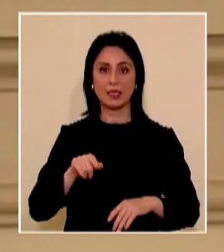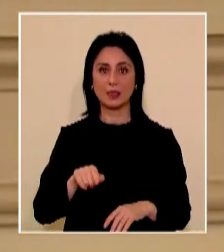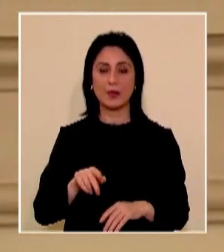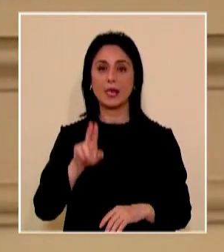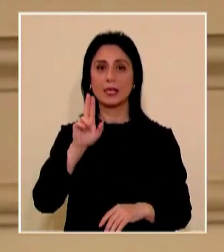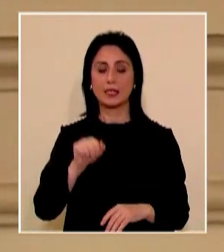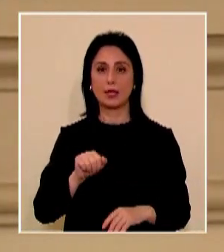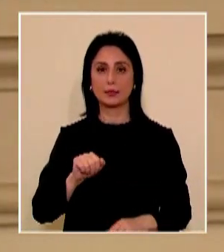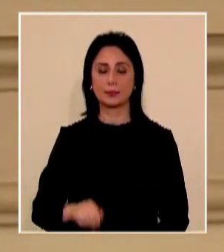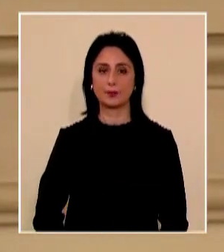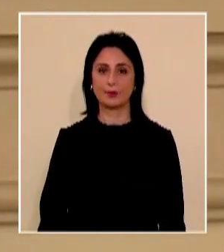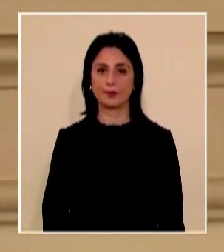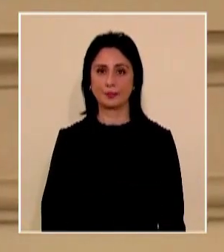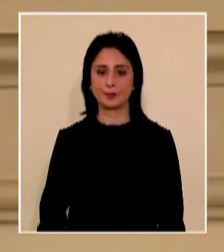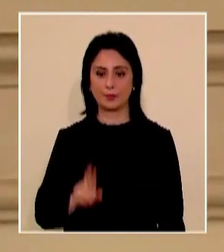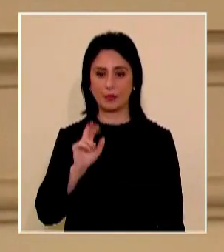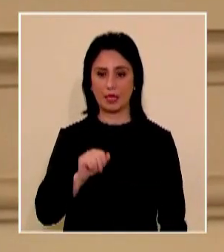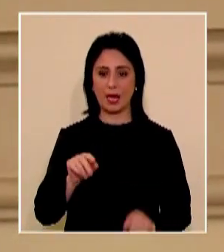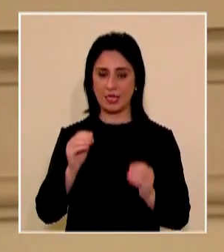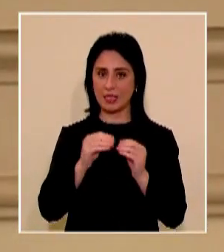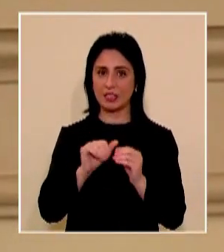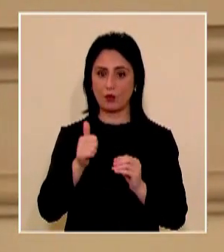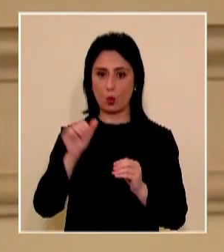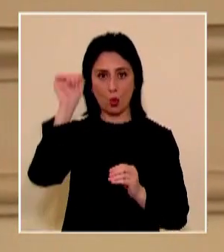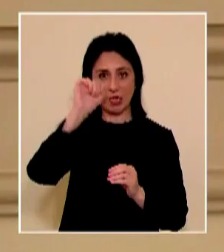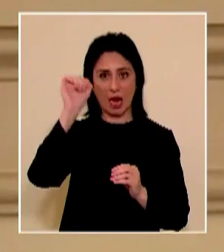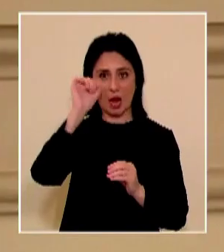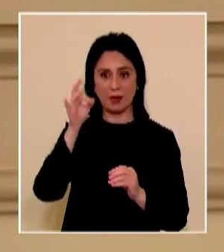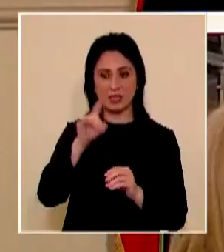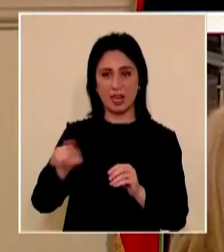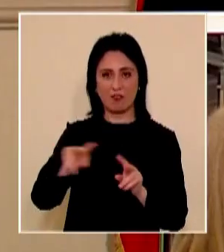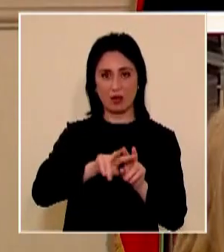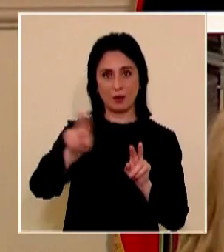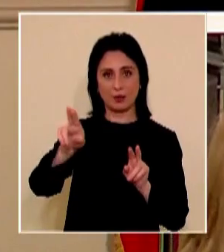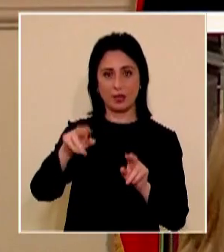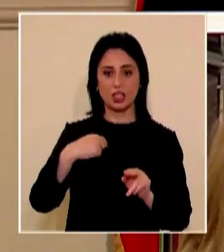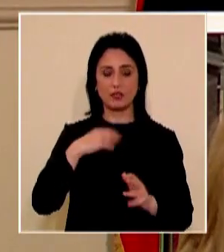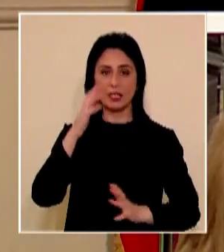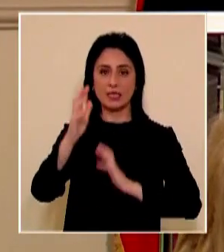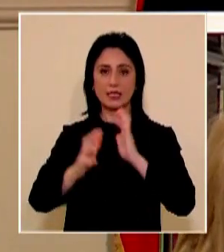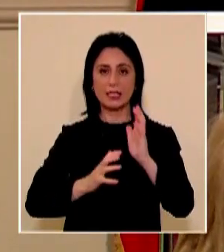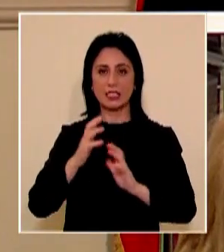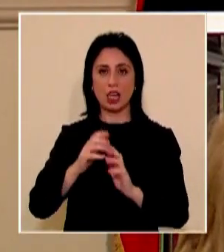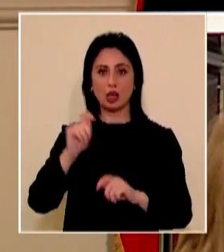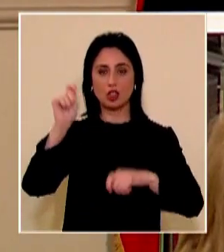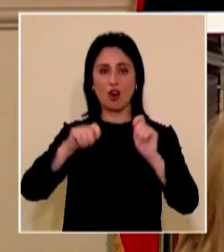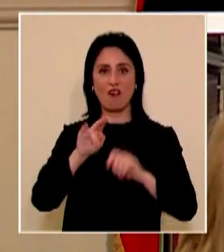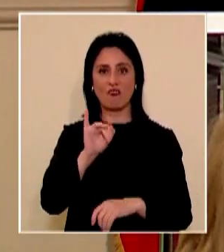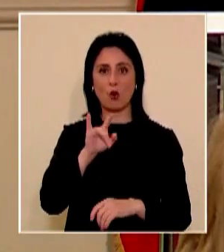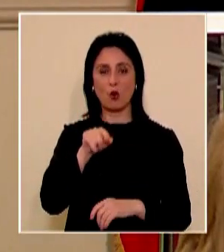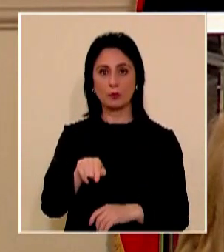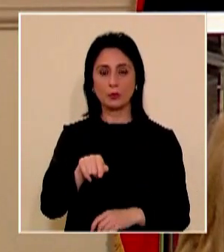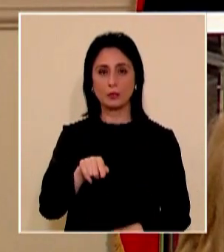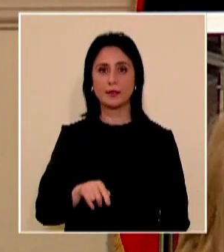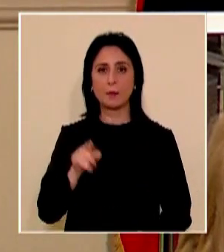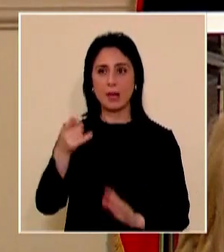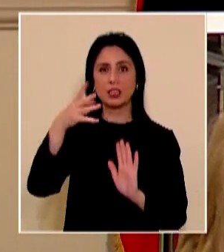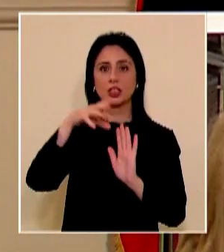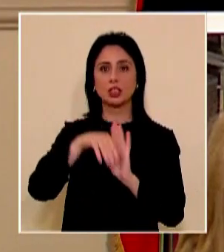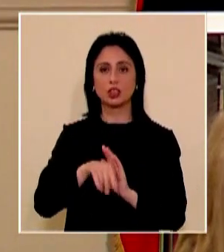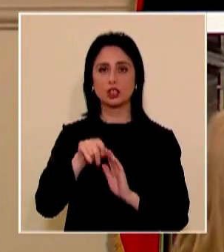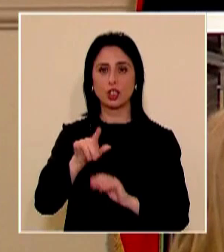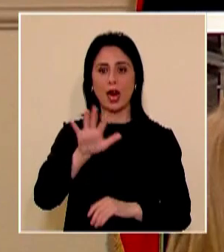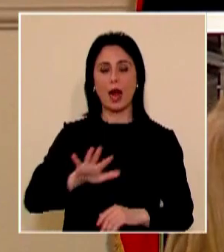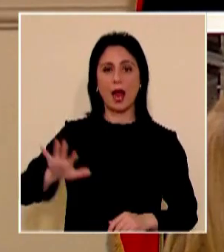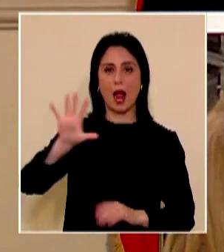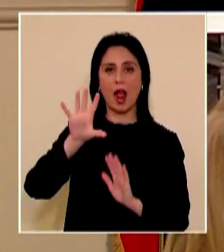w rejonie Abchazji. Będziemy podnosili na forach międzynarodowych, między innymi Organizacji Narodów Zjednoczonych, i to zarówno